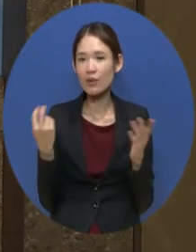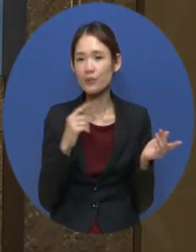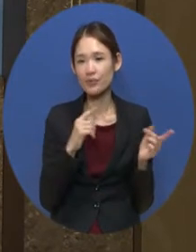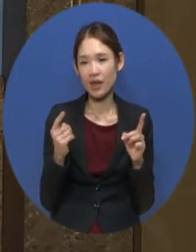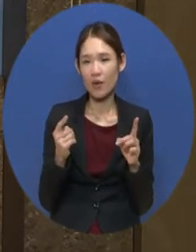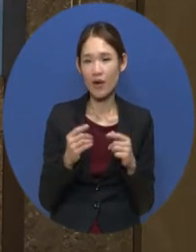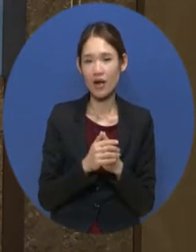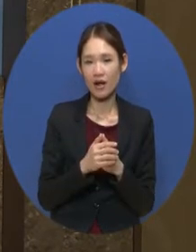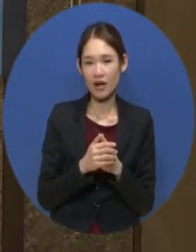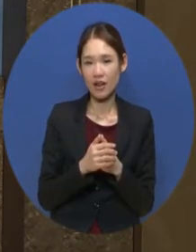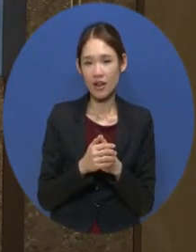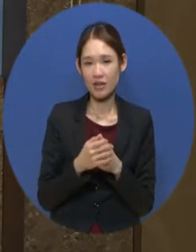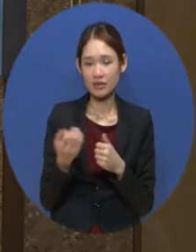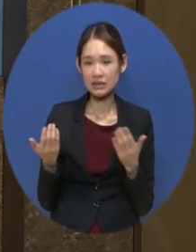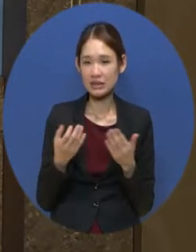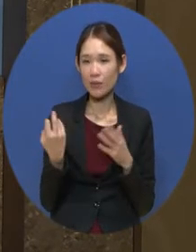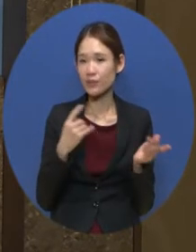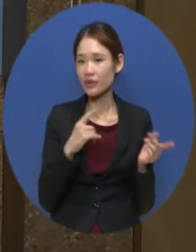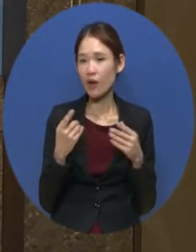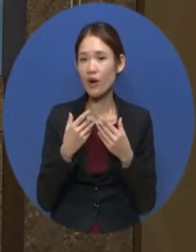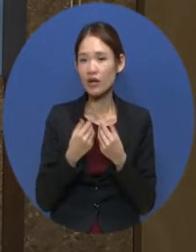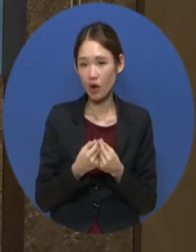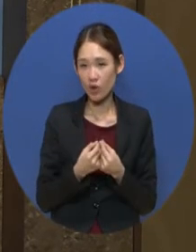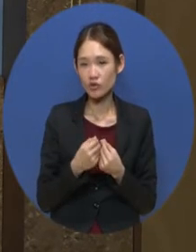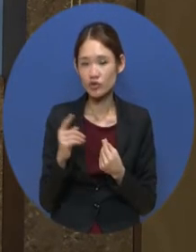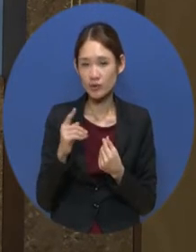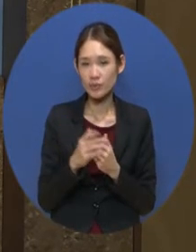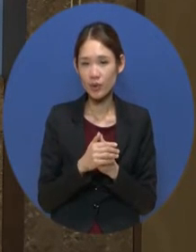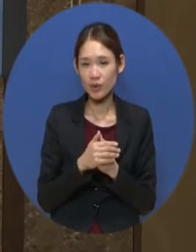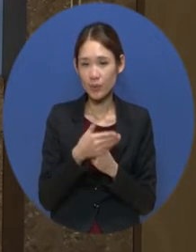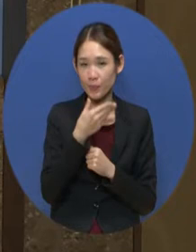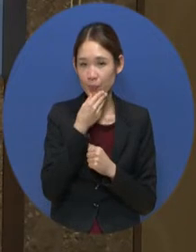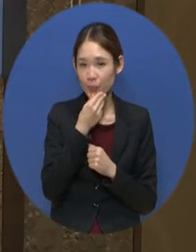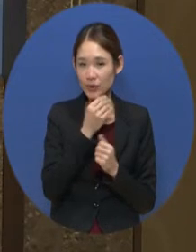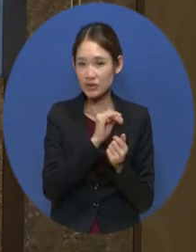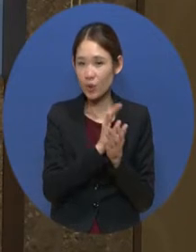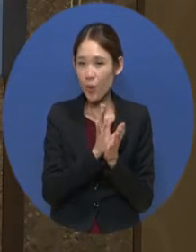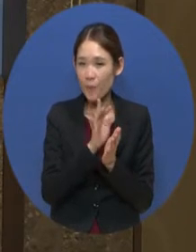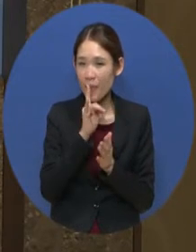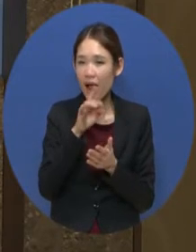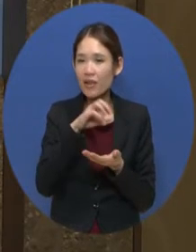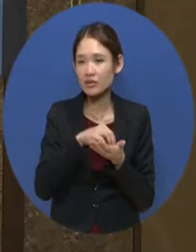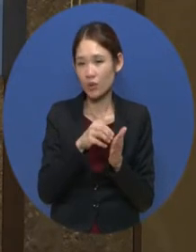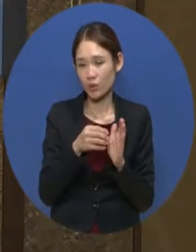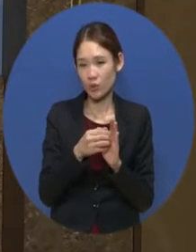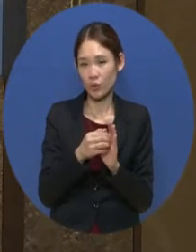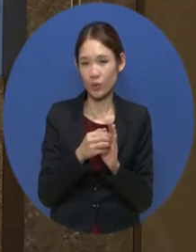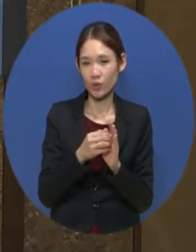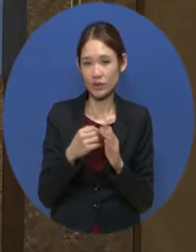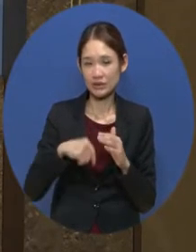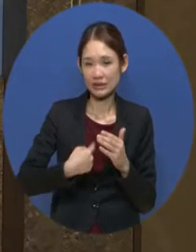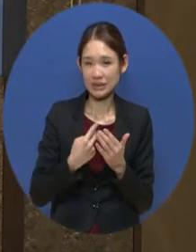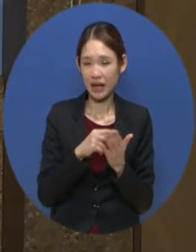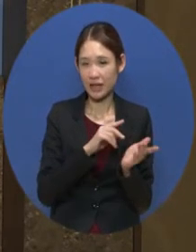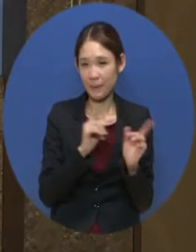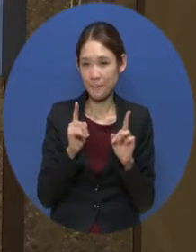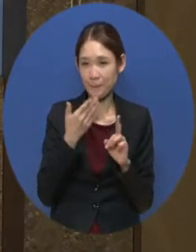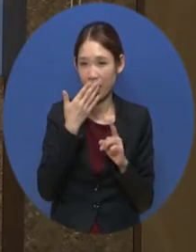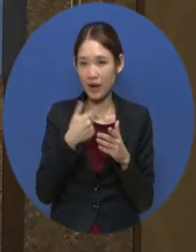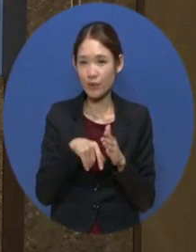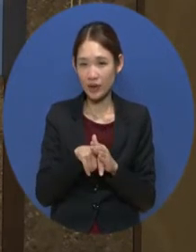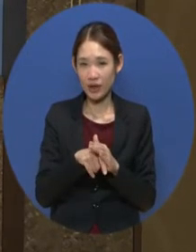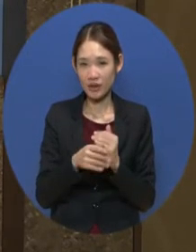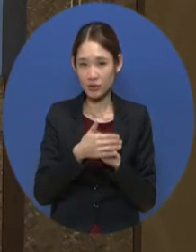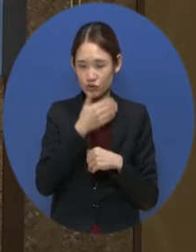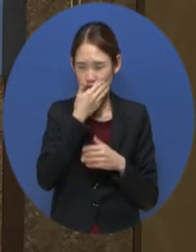되겠죠. 예. 직업 재활 같은 경우에는 복지의 꽃이라는 말이 있을 정도로 자립을 할 수 있는 굉장히 또